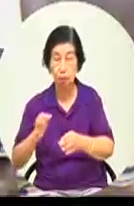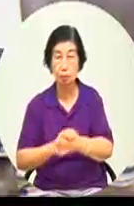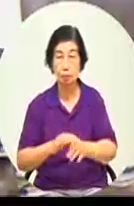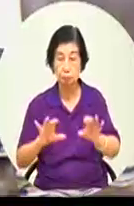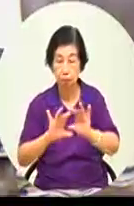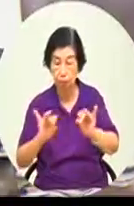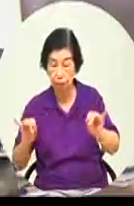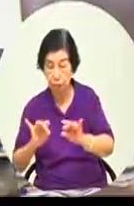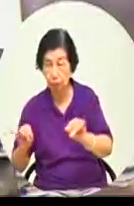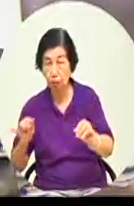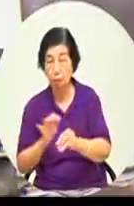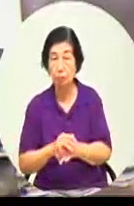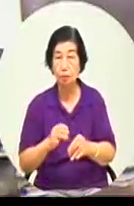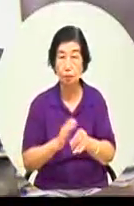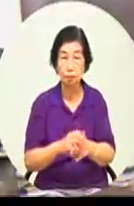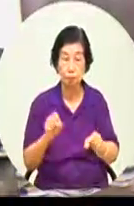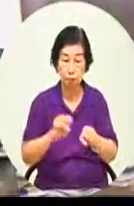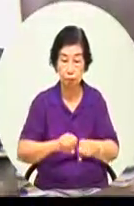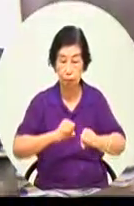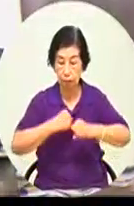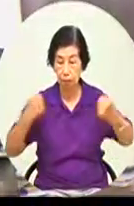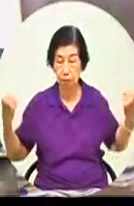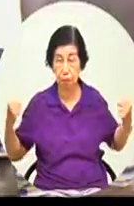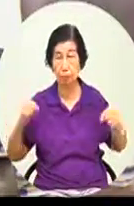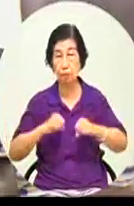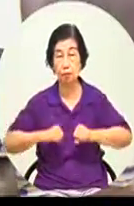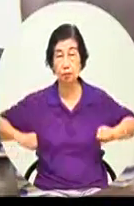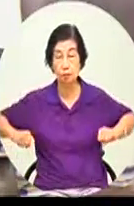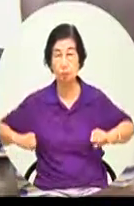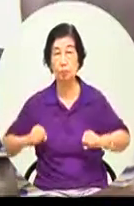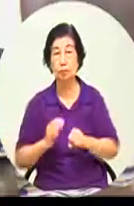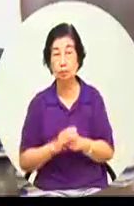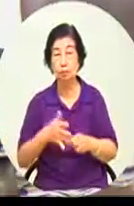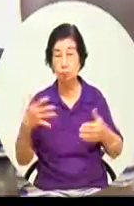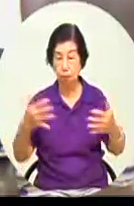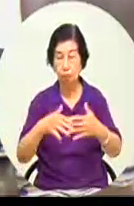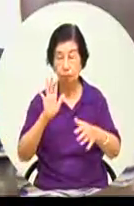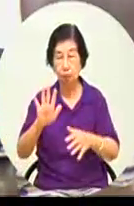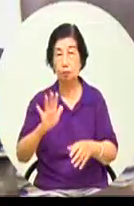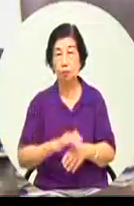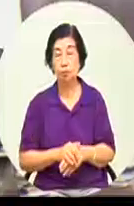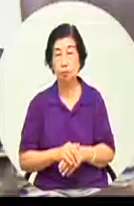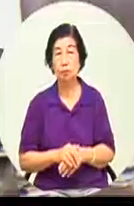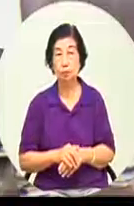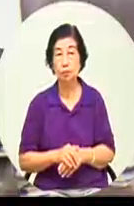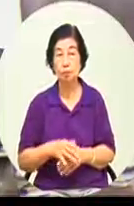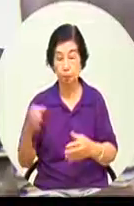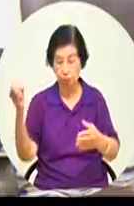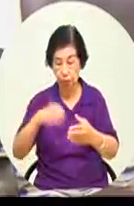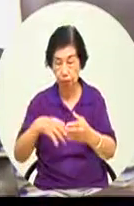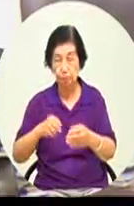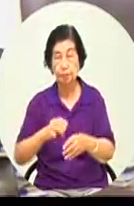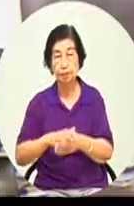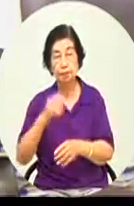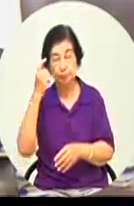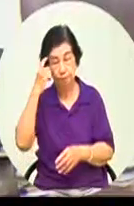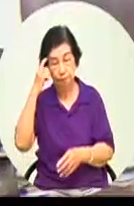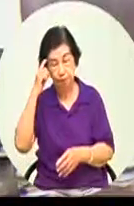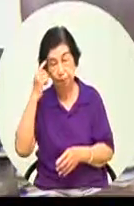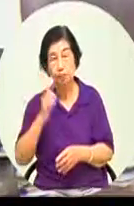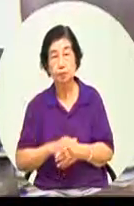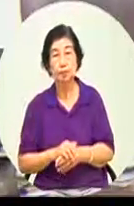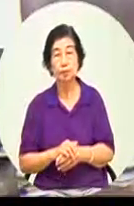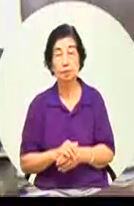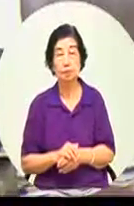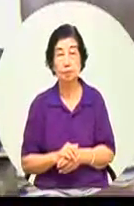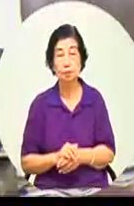征收跟道路拓宽等等的问题，我感觉这东西要列入相当重大的考量哦，因为如何让震